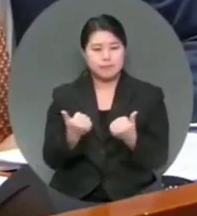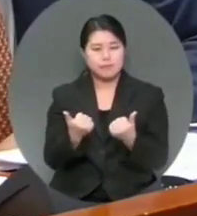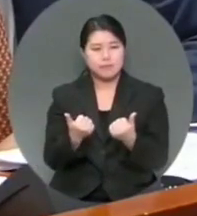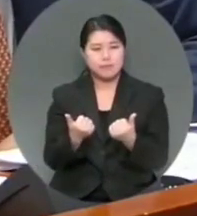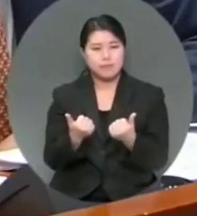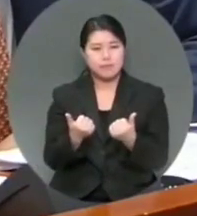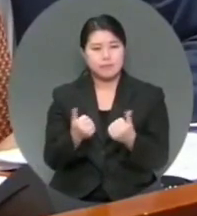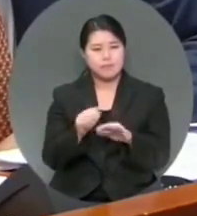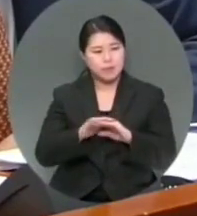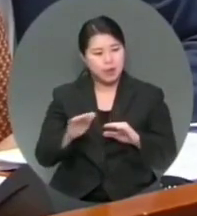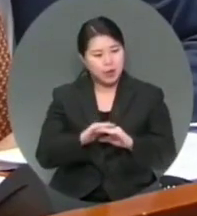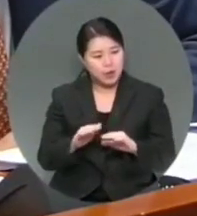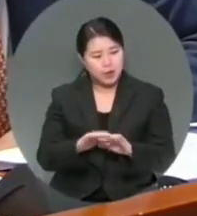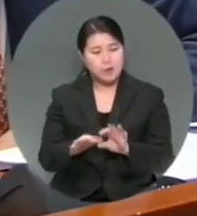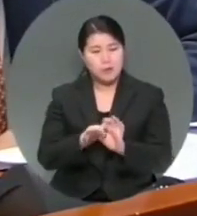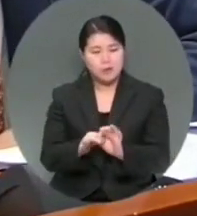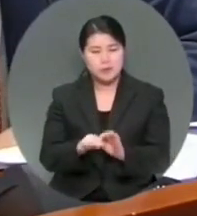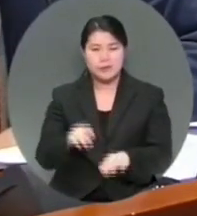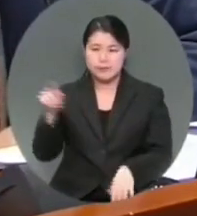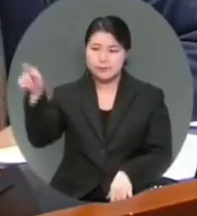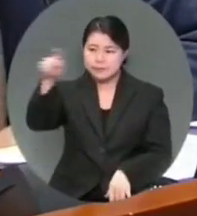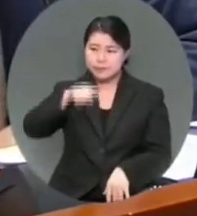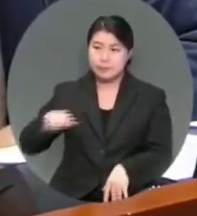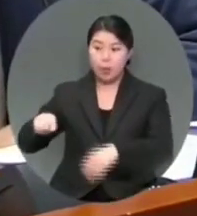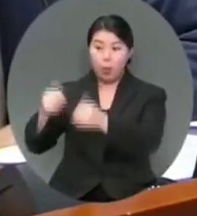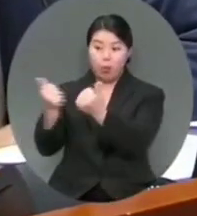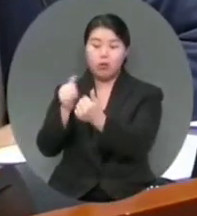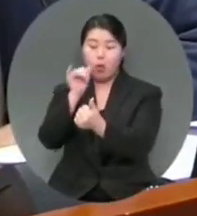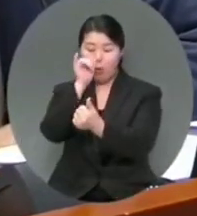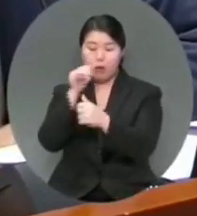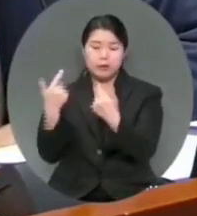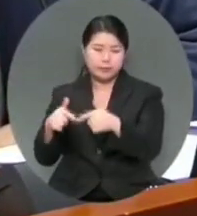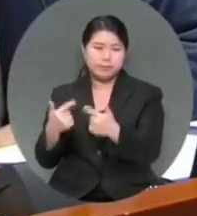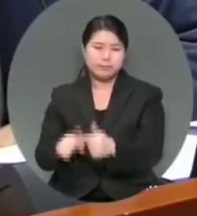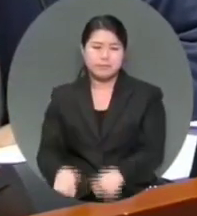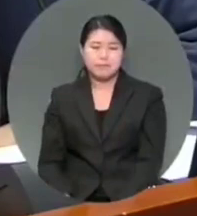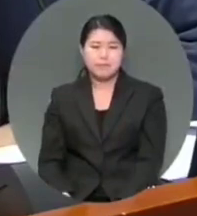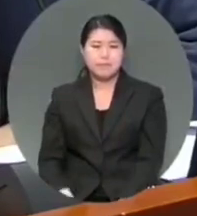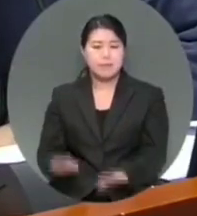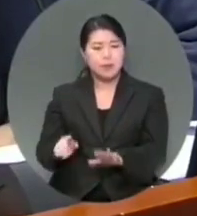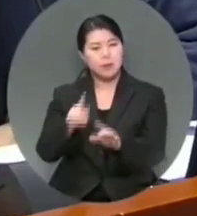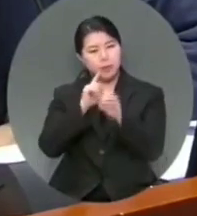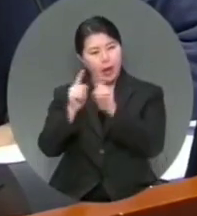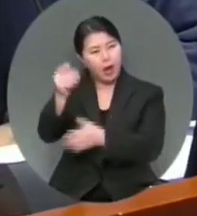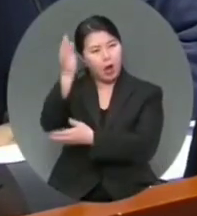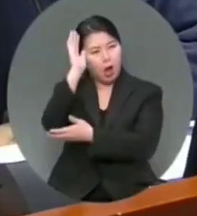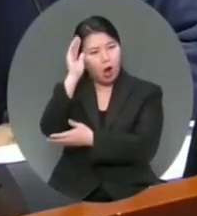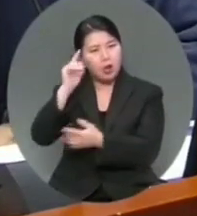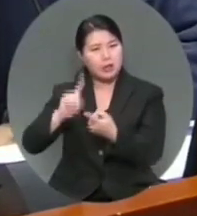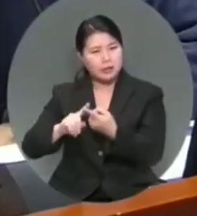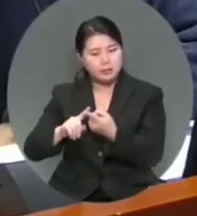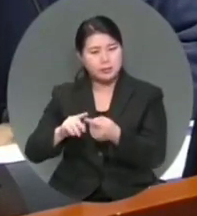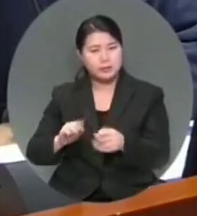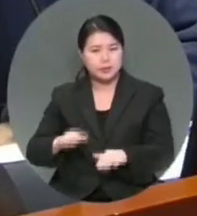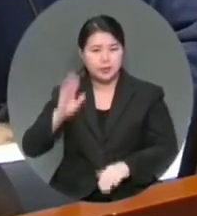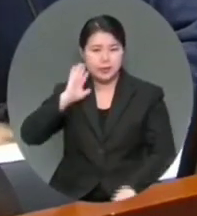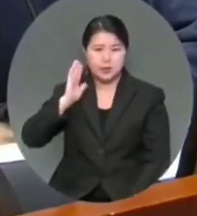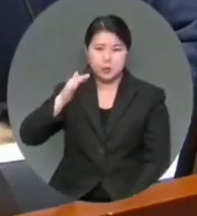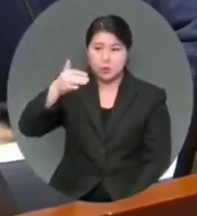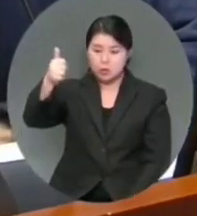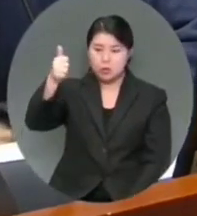관련해서는 저희들이 계속 실무적으로 논의는 하는 것이고 어떤 메시지를 어떻게 내느냐 그런 대통령님의